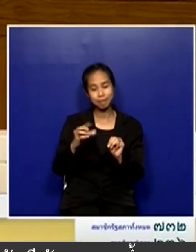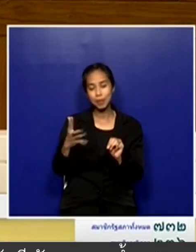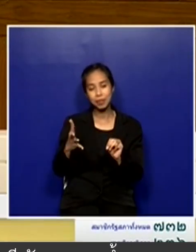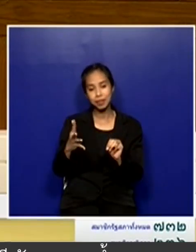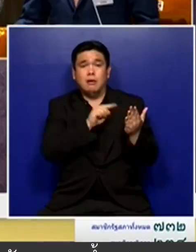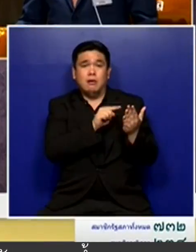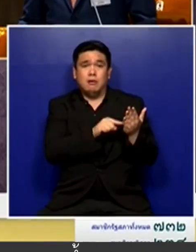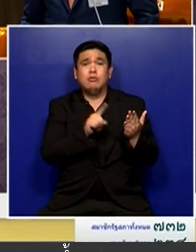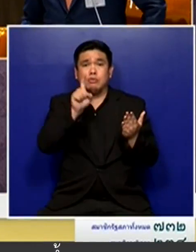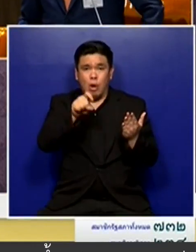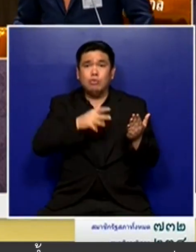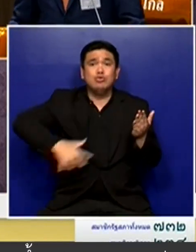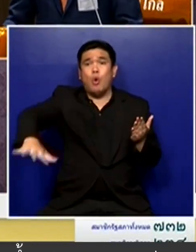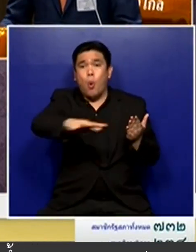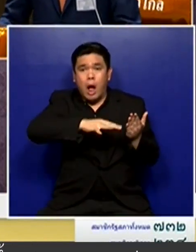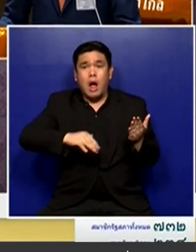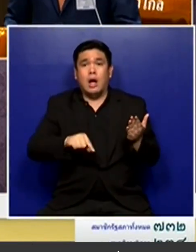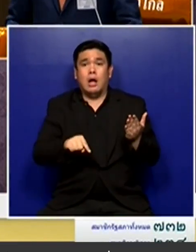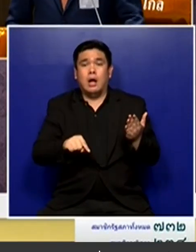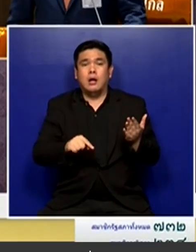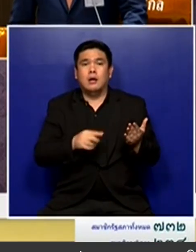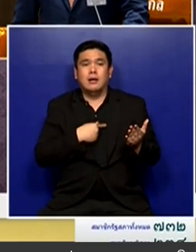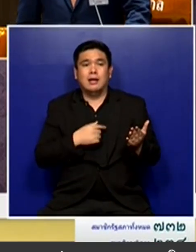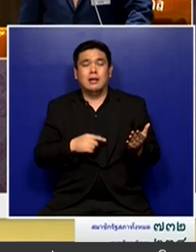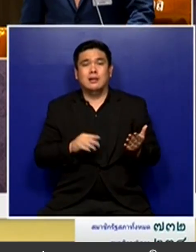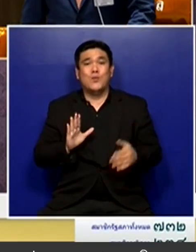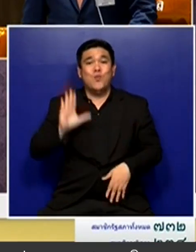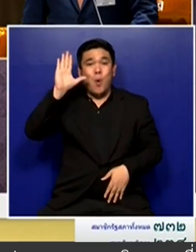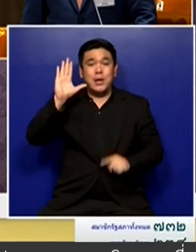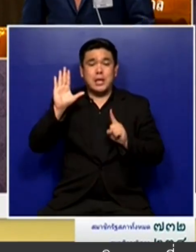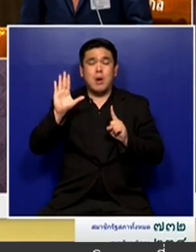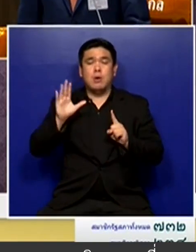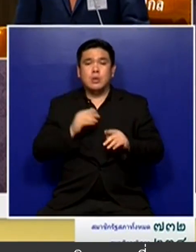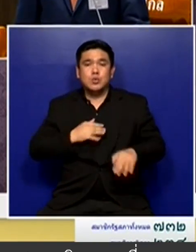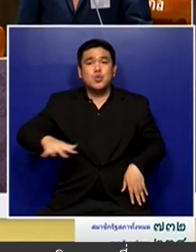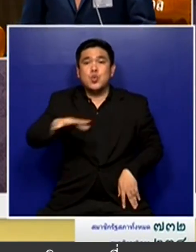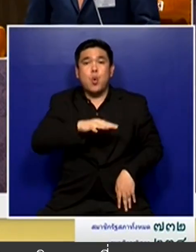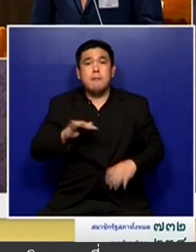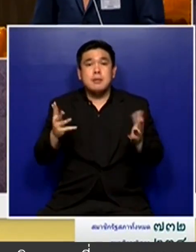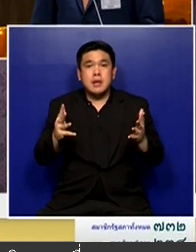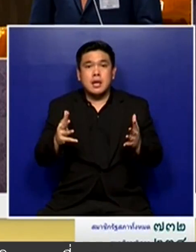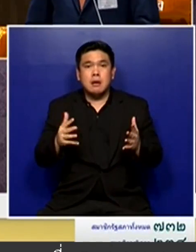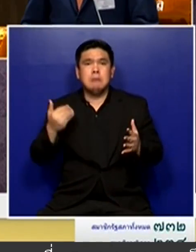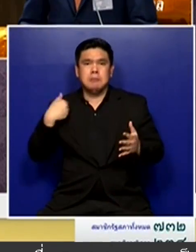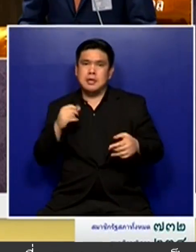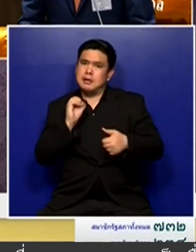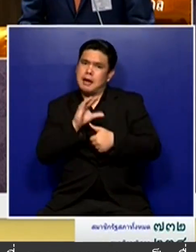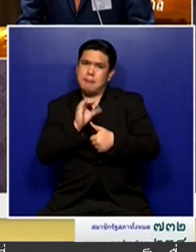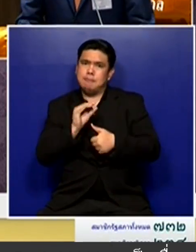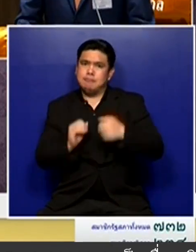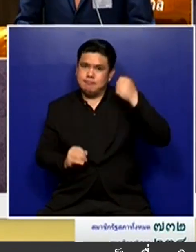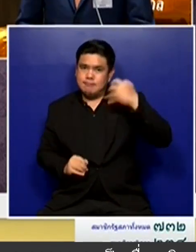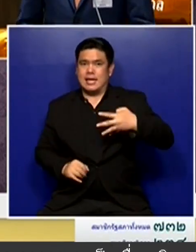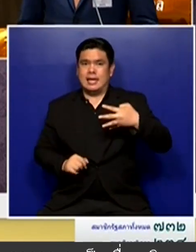เริ่มด้วยครับอายะติด่วนกรณีให้รัฐสภามีมติส่งศาลรัฐธรรมนูญพิจารณาวินิจฉัยปัญหาเกี่ยวกับหน้าที่และอำนาจ